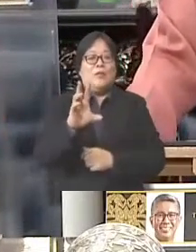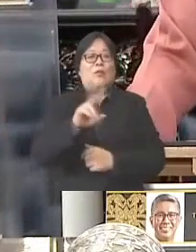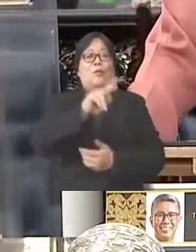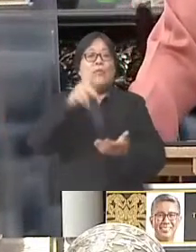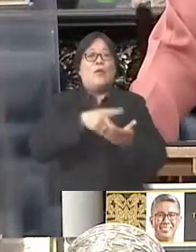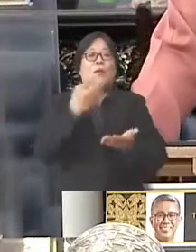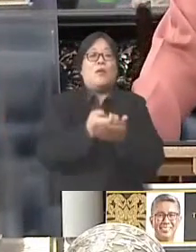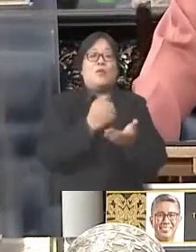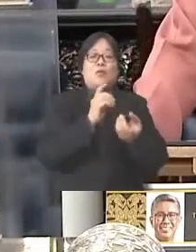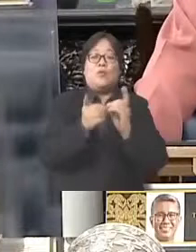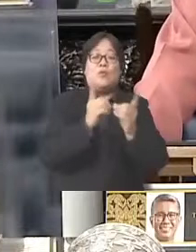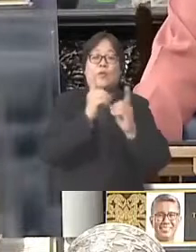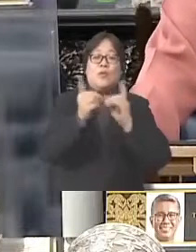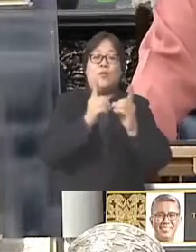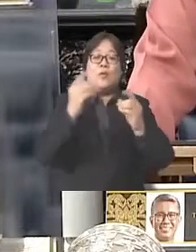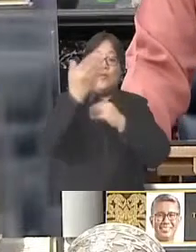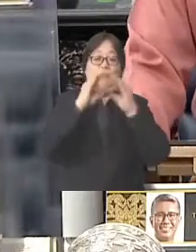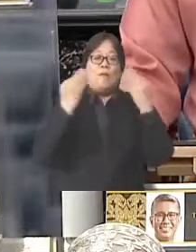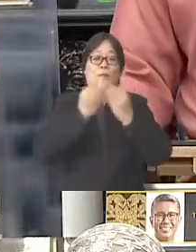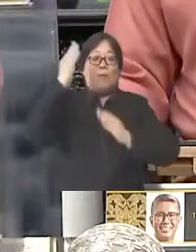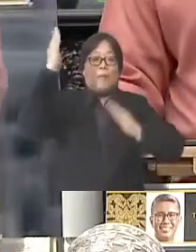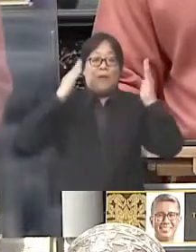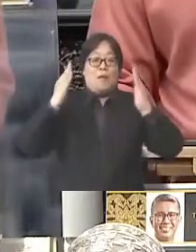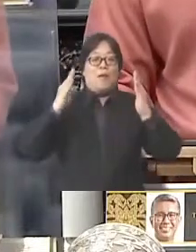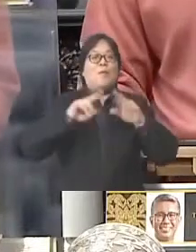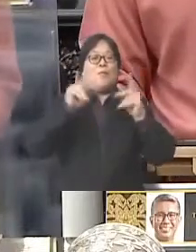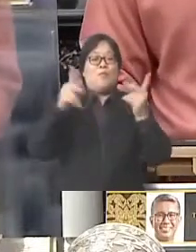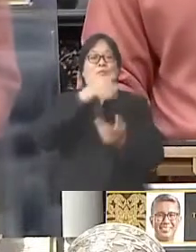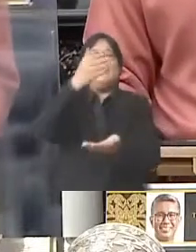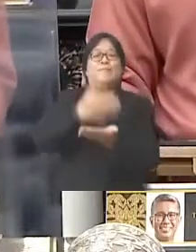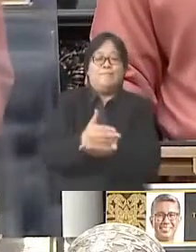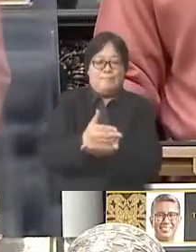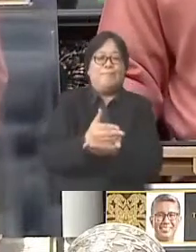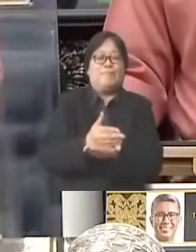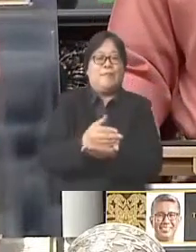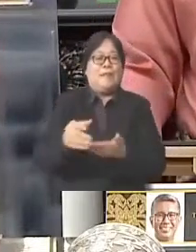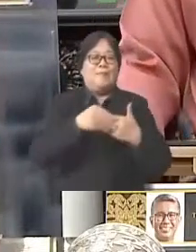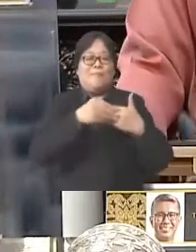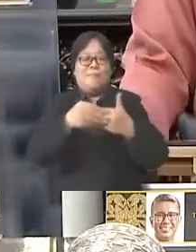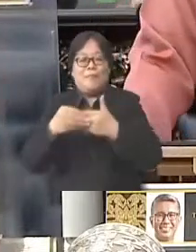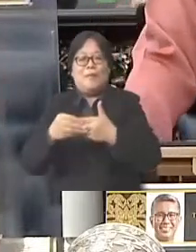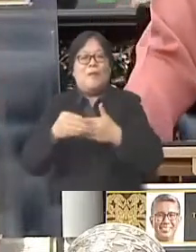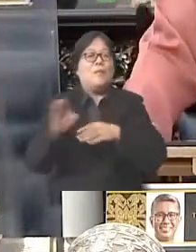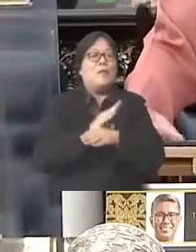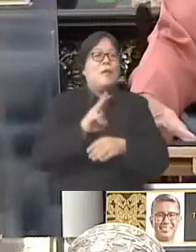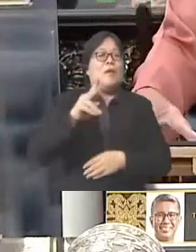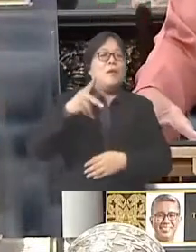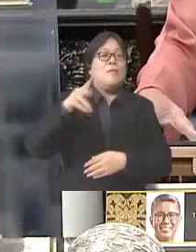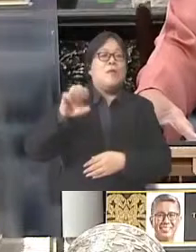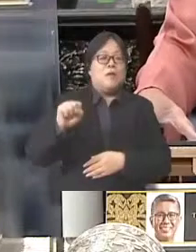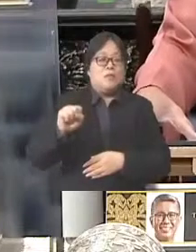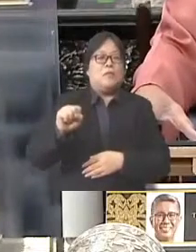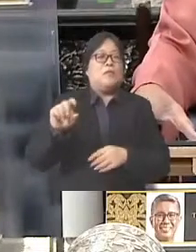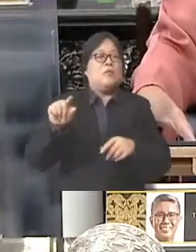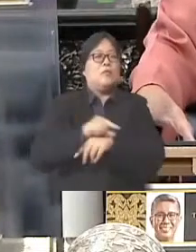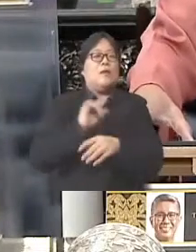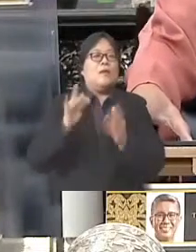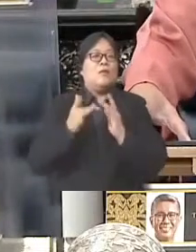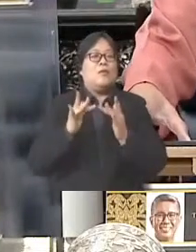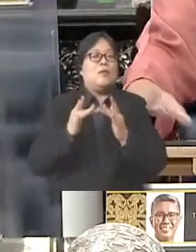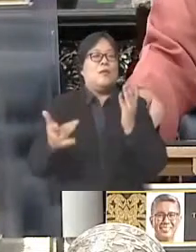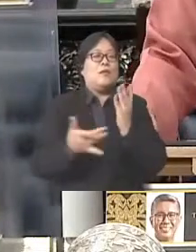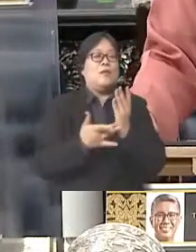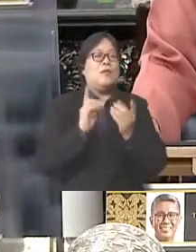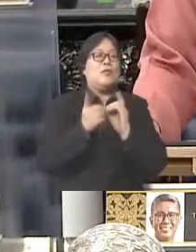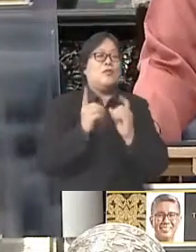usaha ekonomi di YouTube warga blazer sebagai pusat seperti untuk membimbing usaha meepo menggunakan etnoekonomi nology